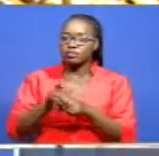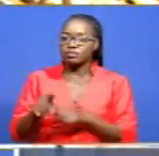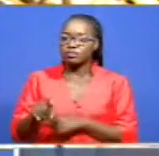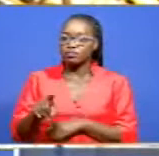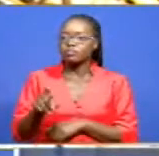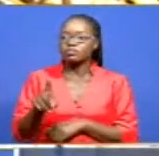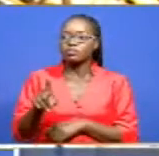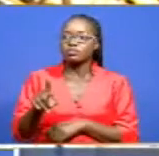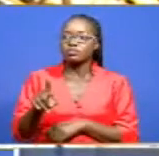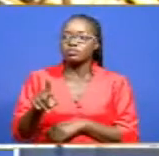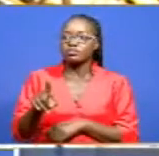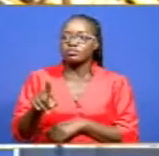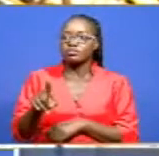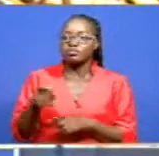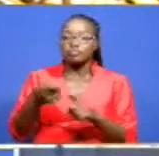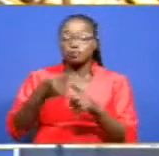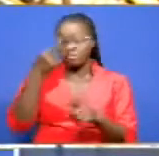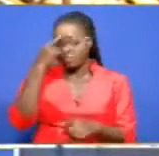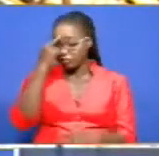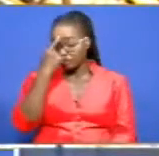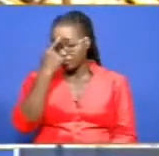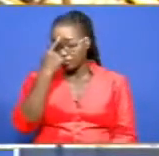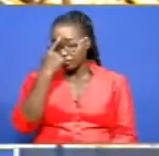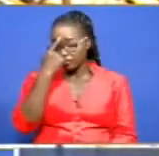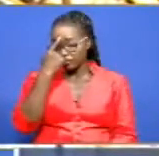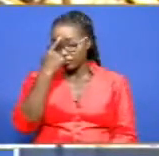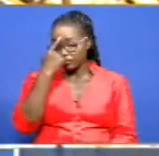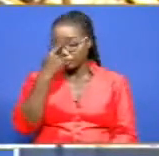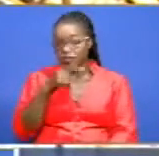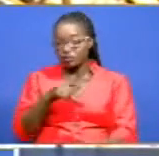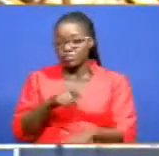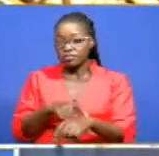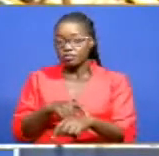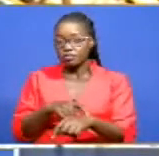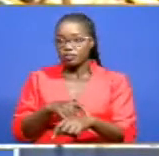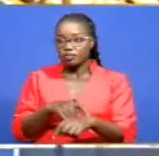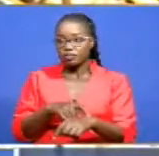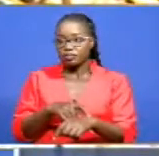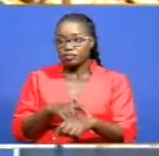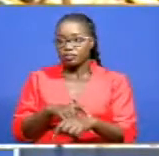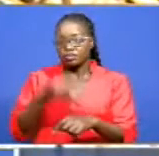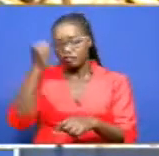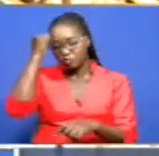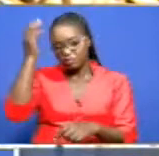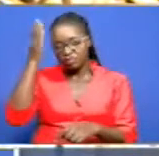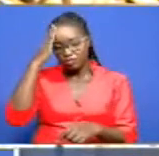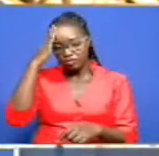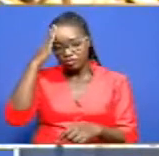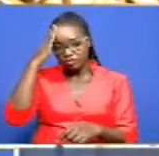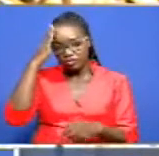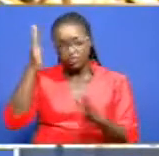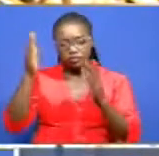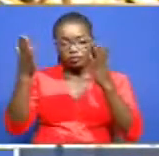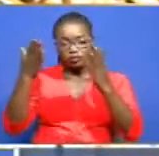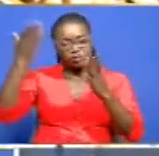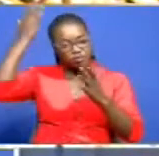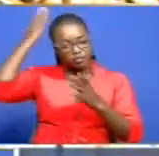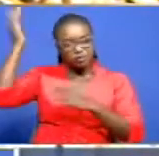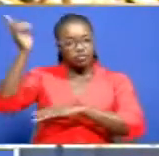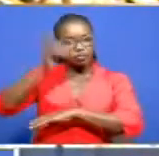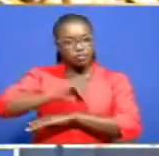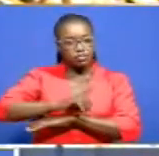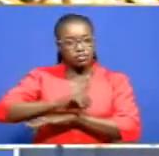korona vilivyochipuka nchini India. Wakati wa hafla ya kuadhimisha siku ya kimataifa ya wauguzi hii leo,